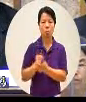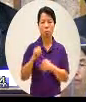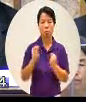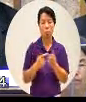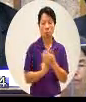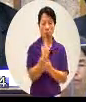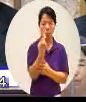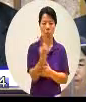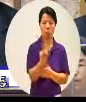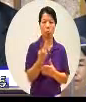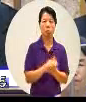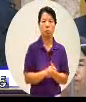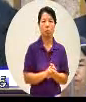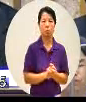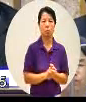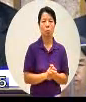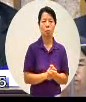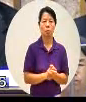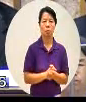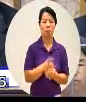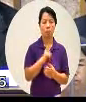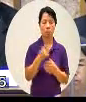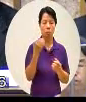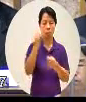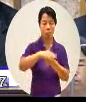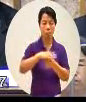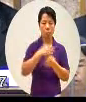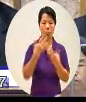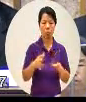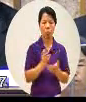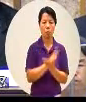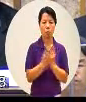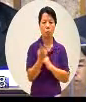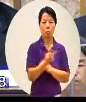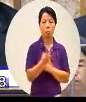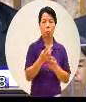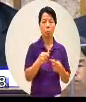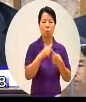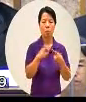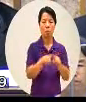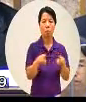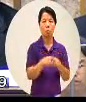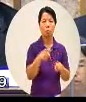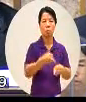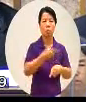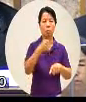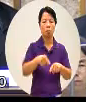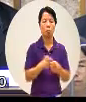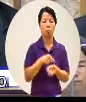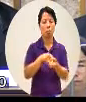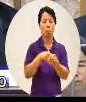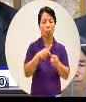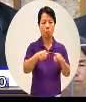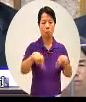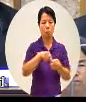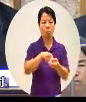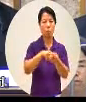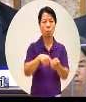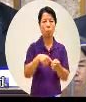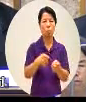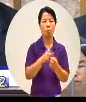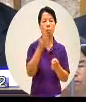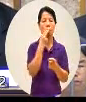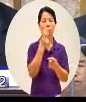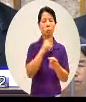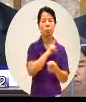啦，而且他所谓补助，它其实还有两种，一种是一般性补助，其实这个不需要计划的，这是中央分配。啊，